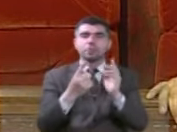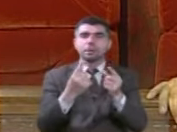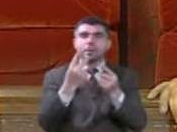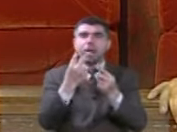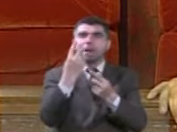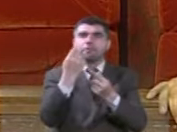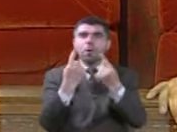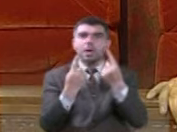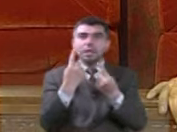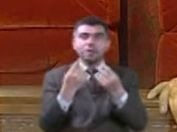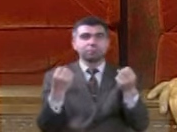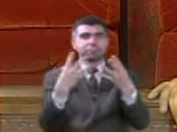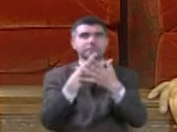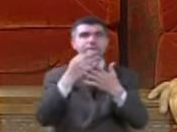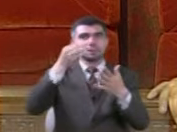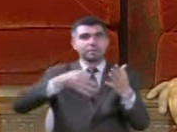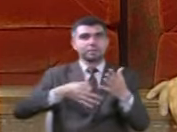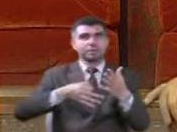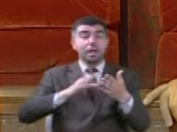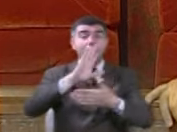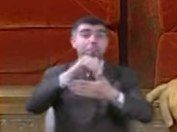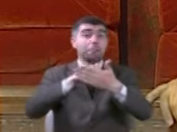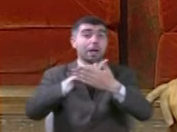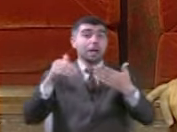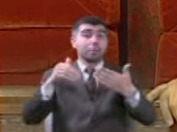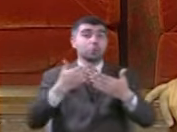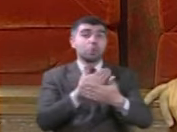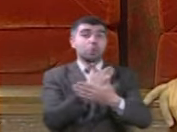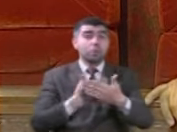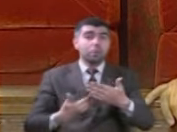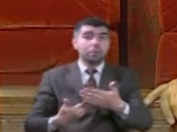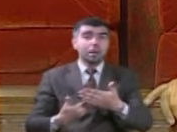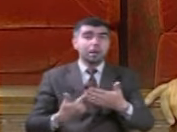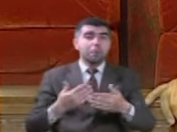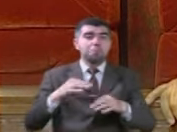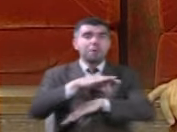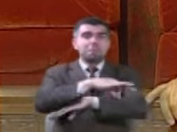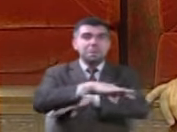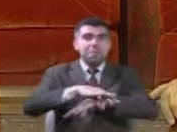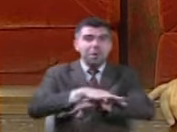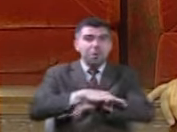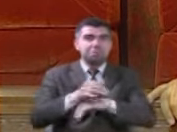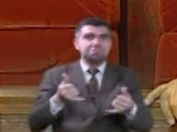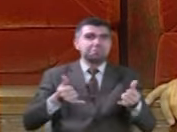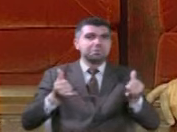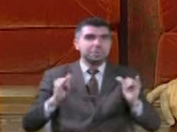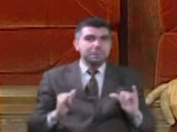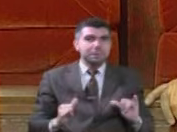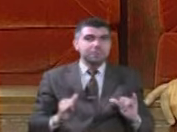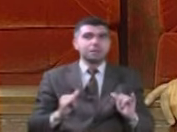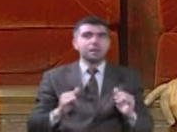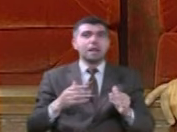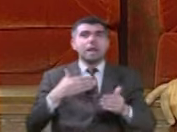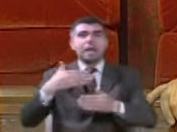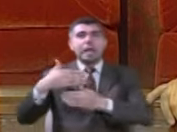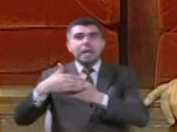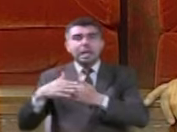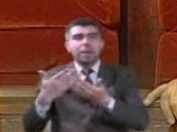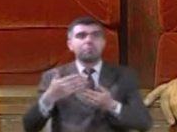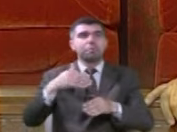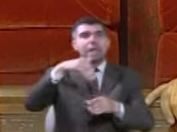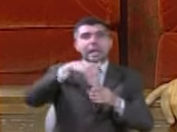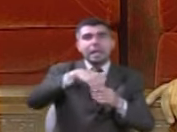الشفافية. البرمجة اللي تبنتها الحكومة ما بقيناش كنديروها في المكاتب، ما بقيناش كنديروها حسب القرب الحزبي